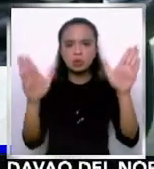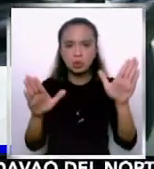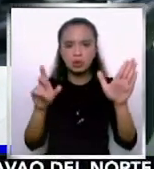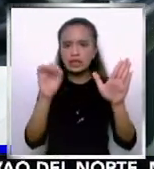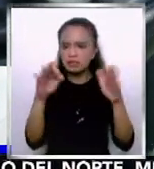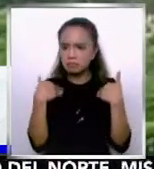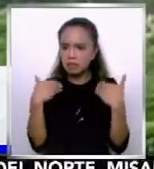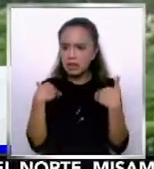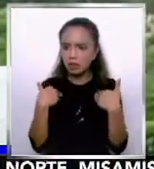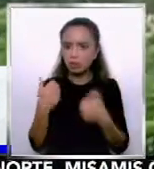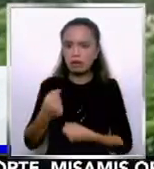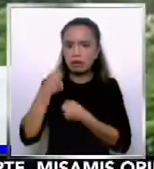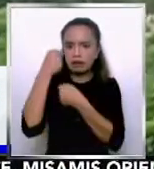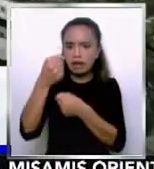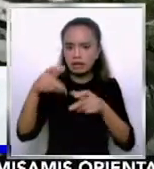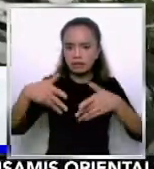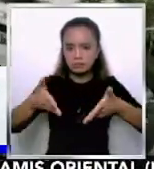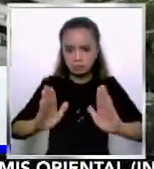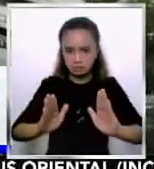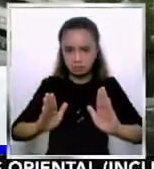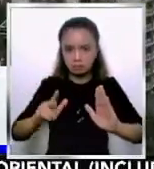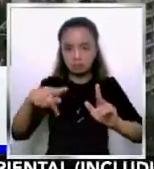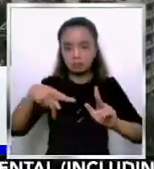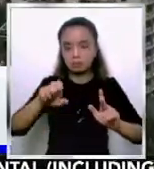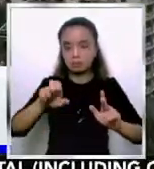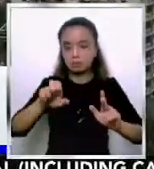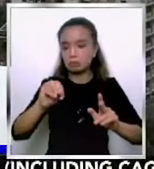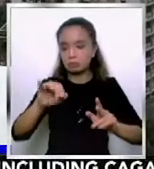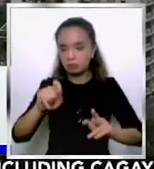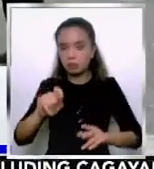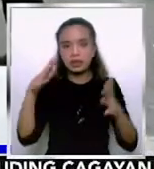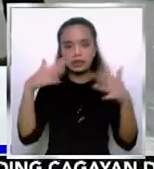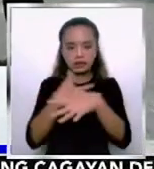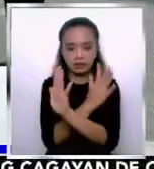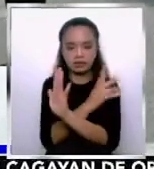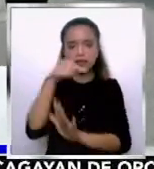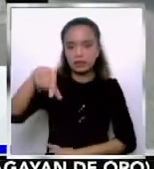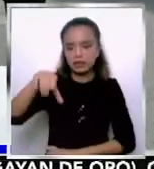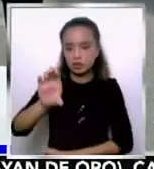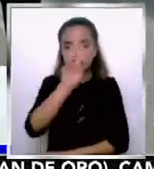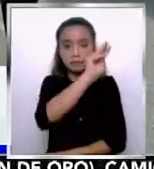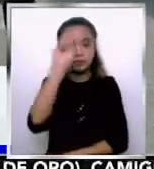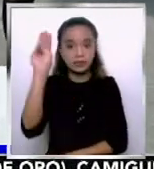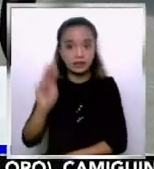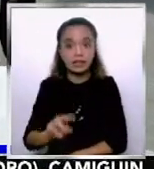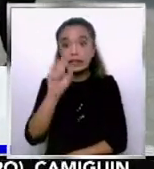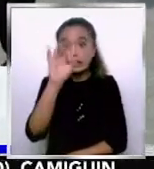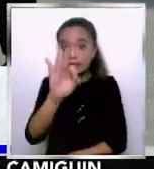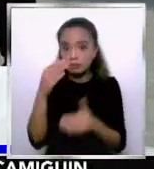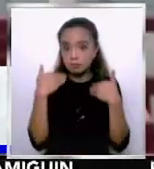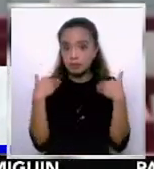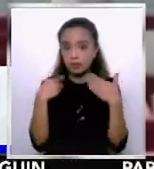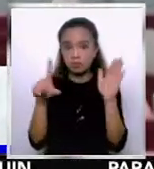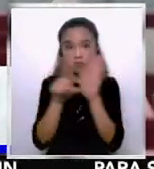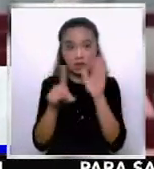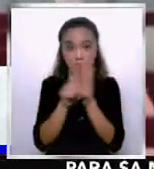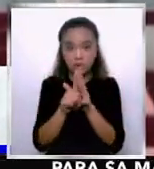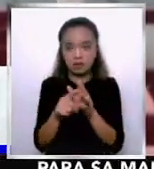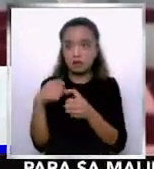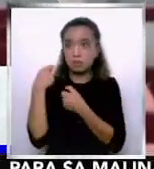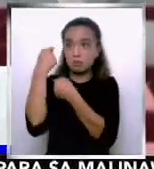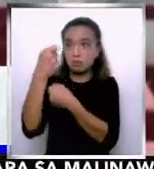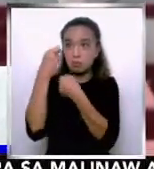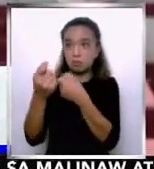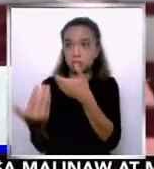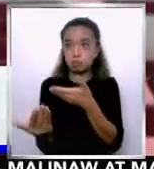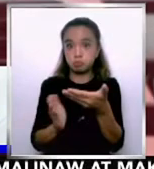ng mga LGU ng Davao City, Maynila at Quezon City. Kung may illegal na magrarally at magtatangkang lumapit sa venue ng